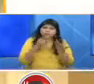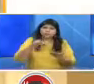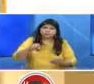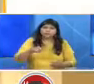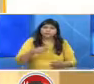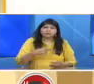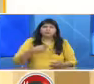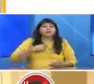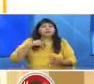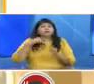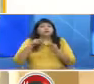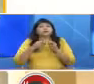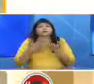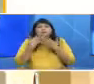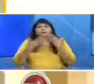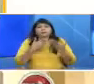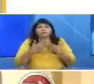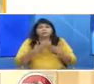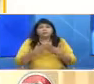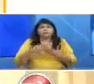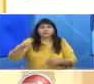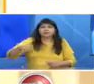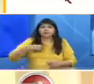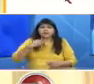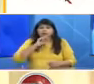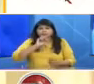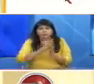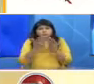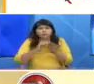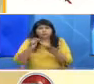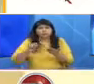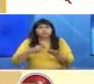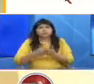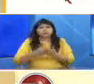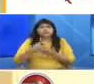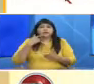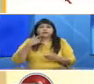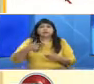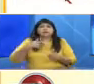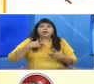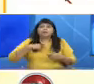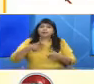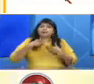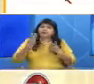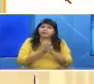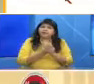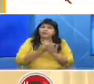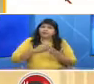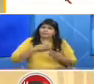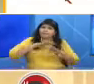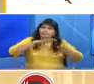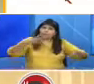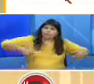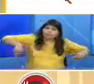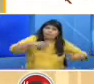निर्वनो बध्यते व्याघ्रो निर्व्याघ्रम छिद्यते वनम तस्माद् व्याघ्रो वनम रक्षेत